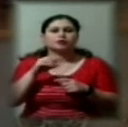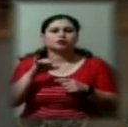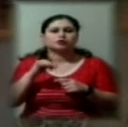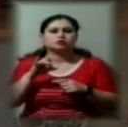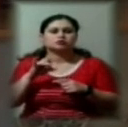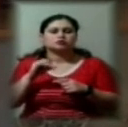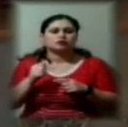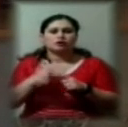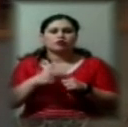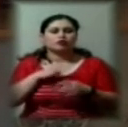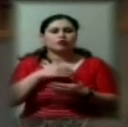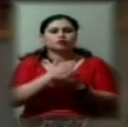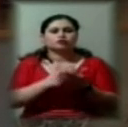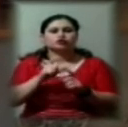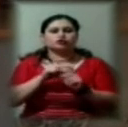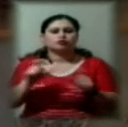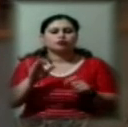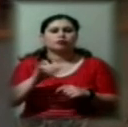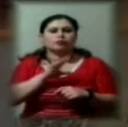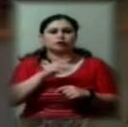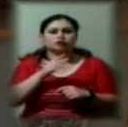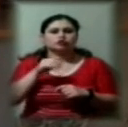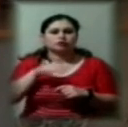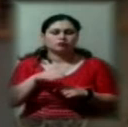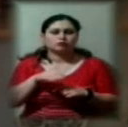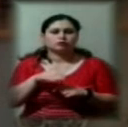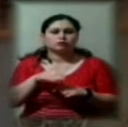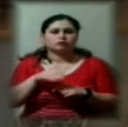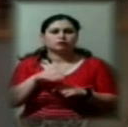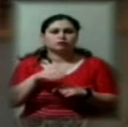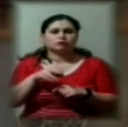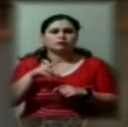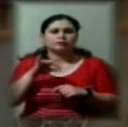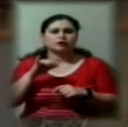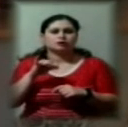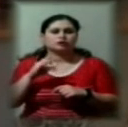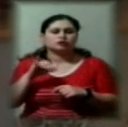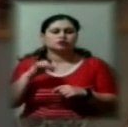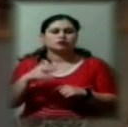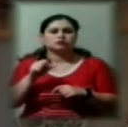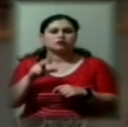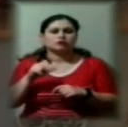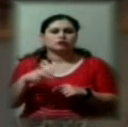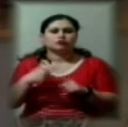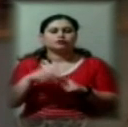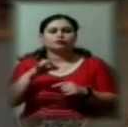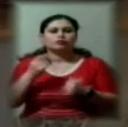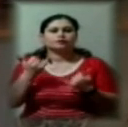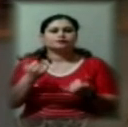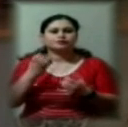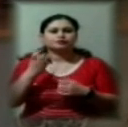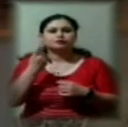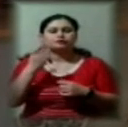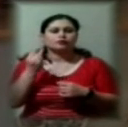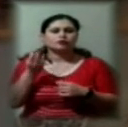школи, були у штаті медичних закладів, то з 1 січня медичні